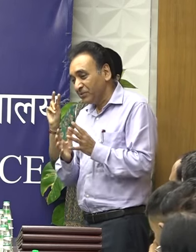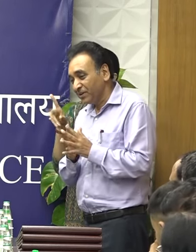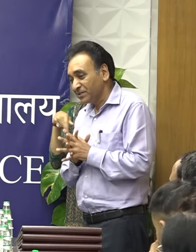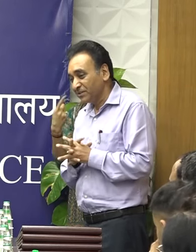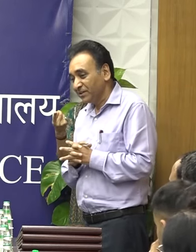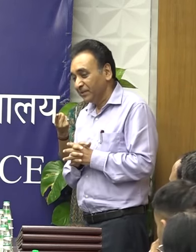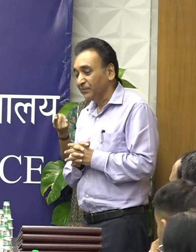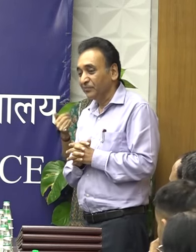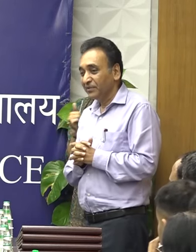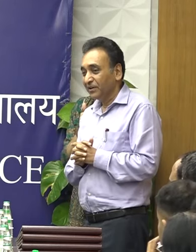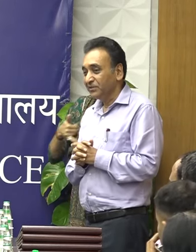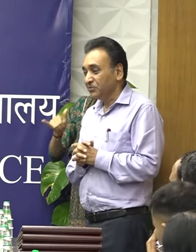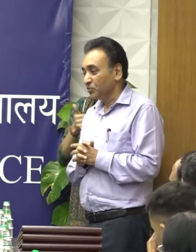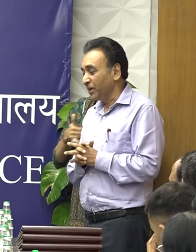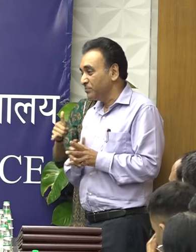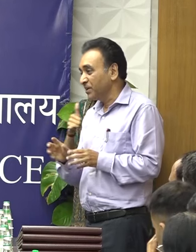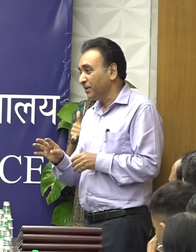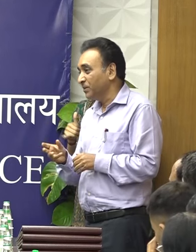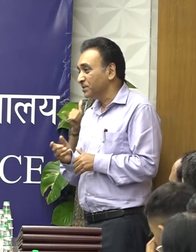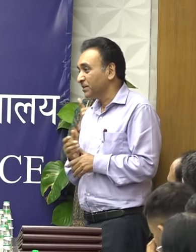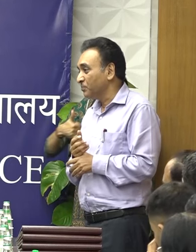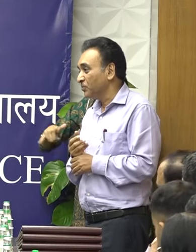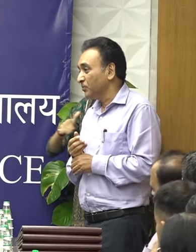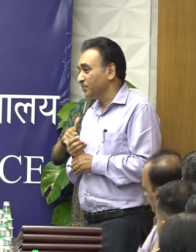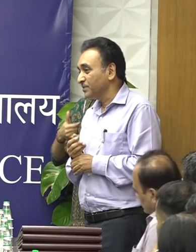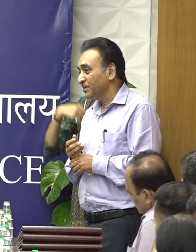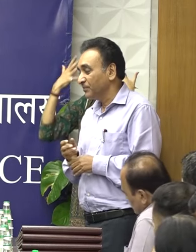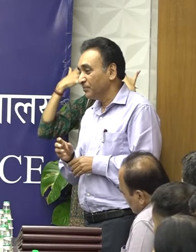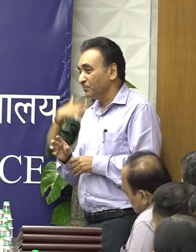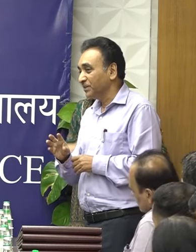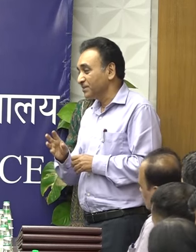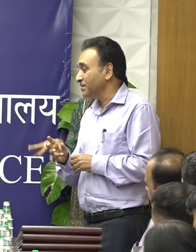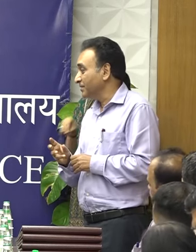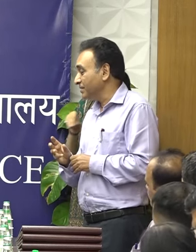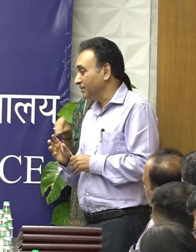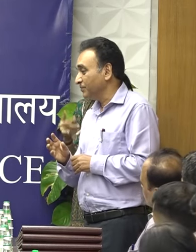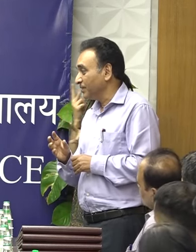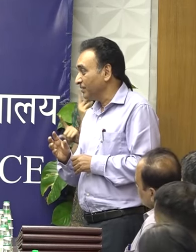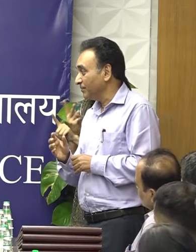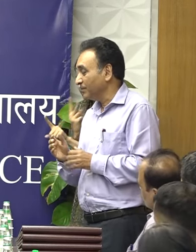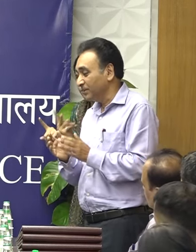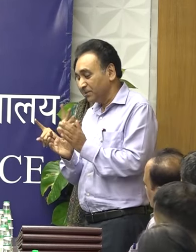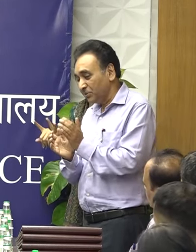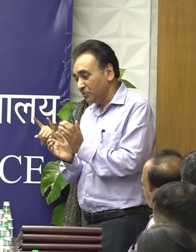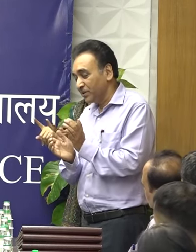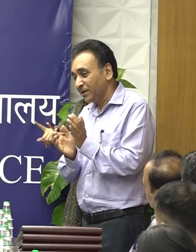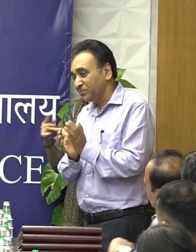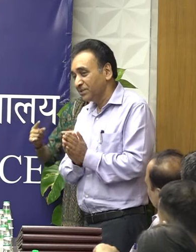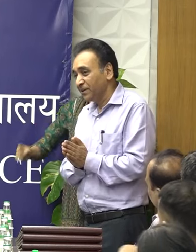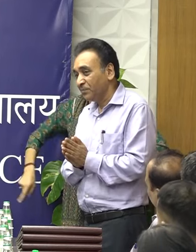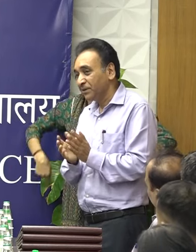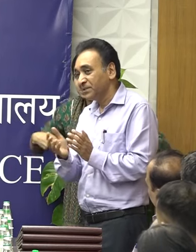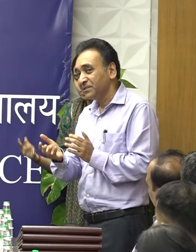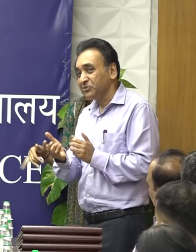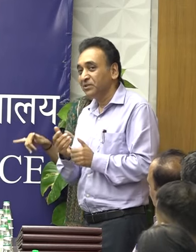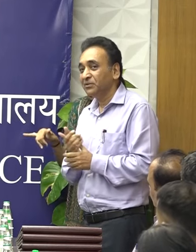का सर गेमिफिकेशन का है, जो गेम्स के माध्यम से सर आपको पता चल जाता है कि डिसेबल्ड लोगों की क्या